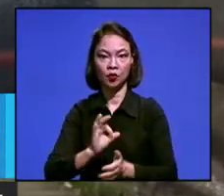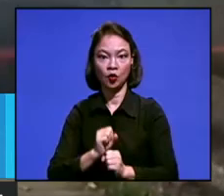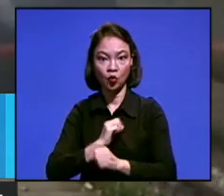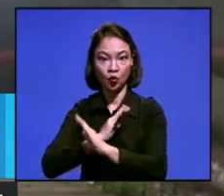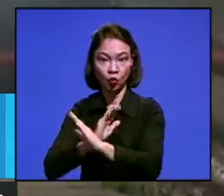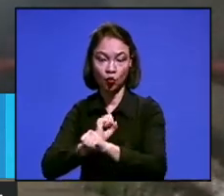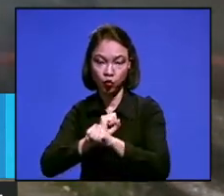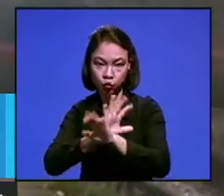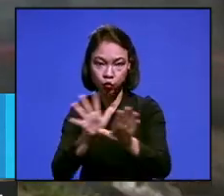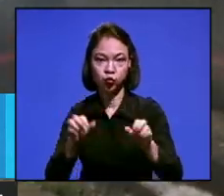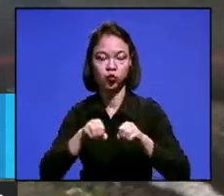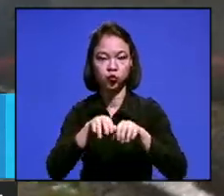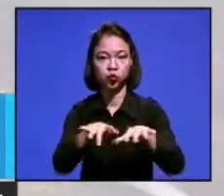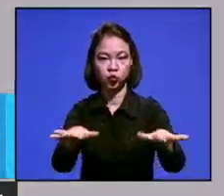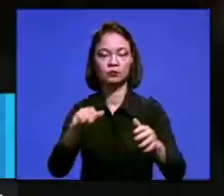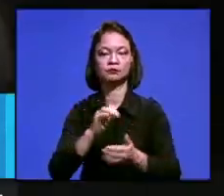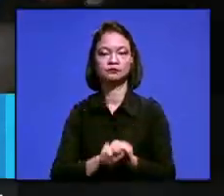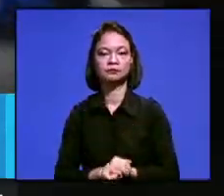corona.